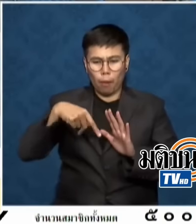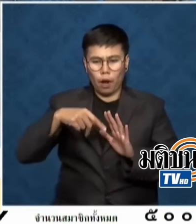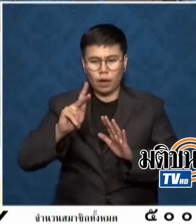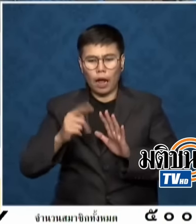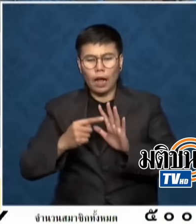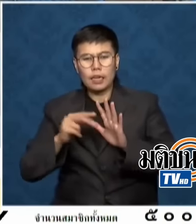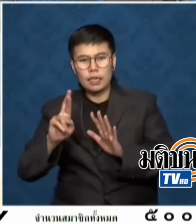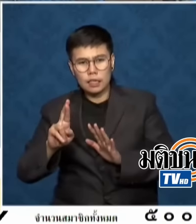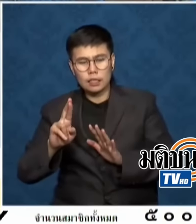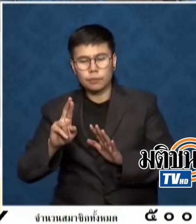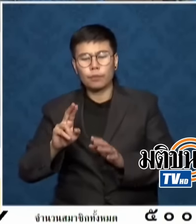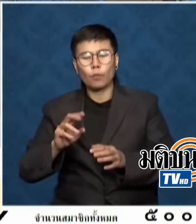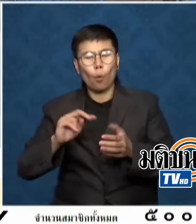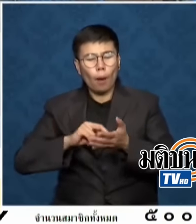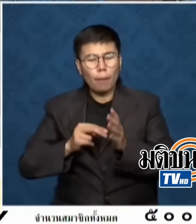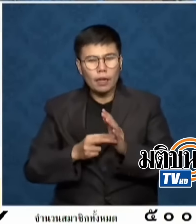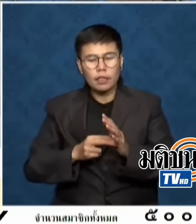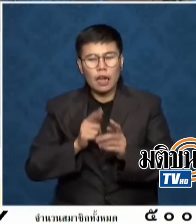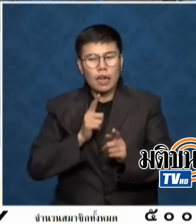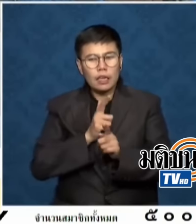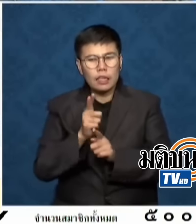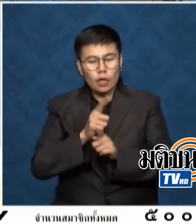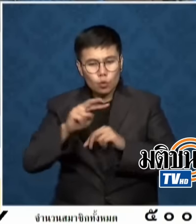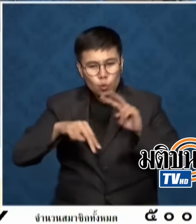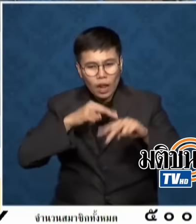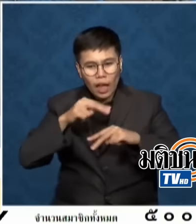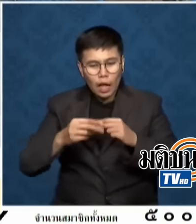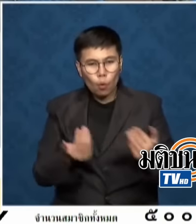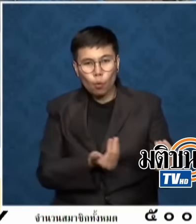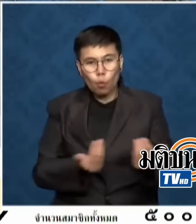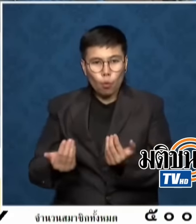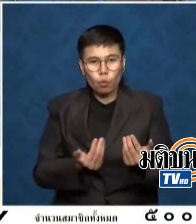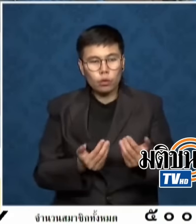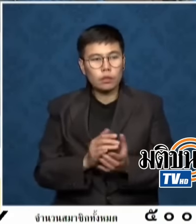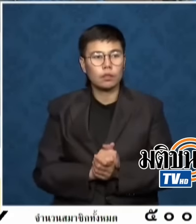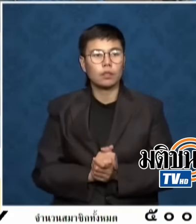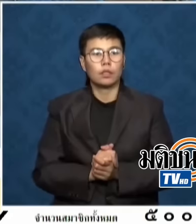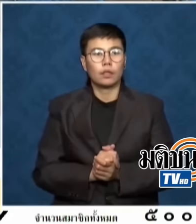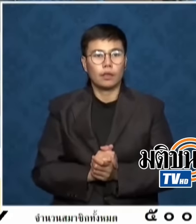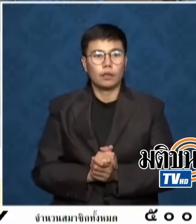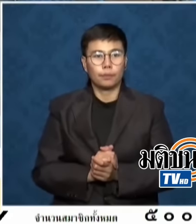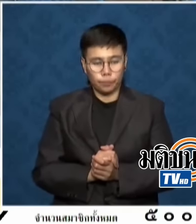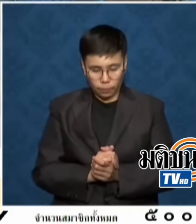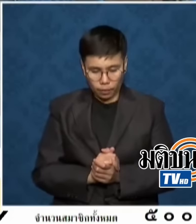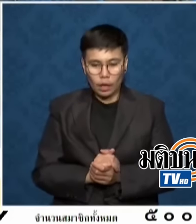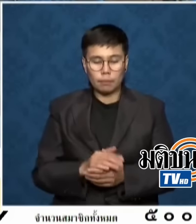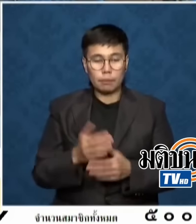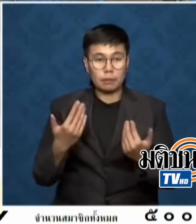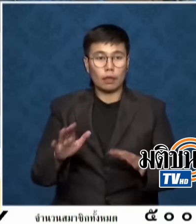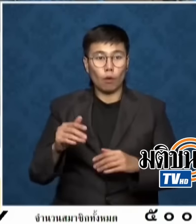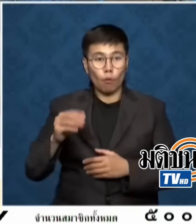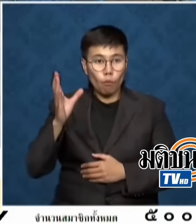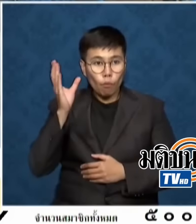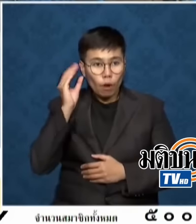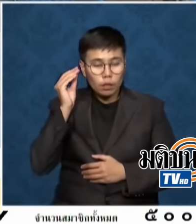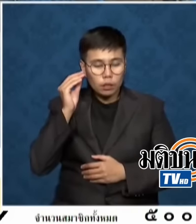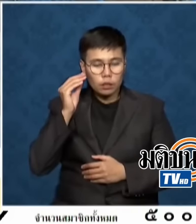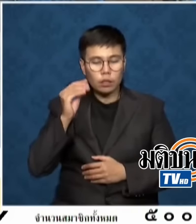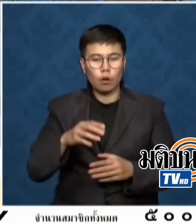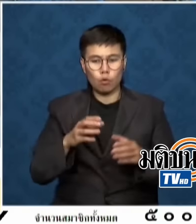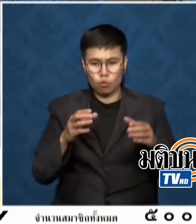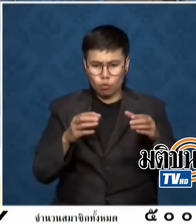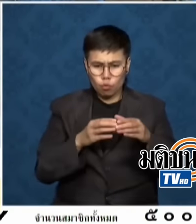ช่ไหมฮะถ้าผมเข้าใจผิดกราบขอโทษนะแต่ถ้าเป็นอันนี้เนี่ยเนื่องจากว่าเราก็ได้ฟังเสียงยืนยันจากกรรมาธิการเสียง